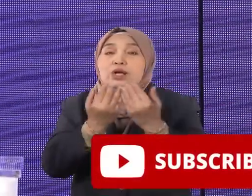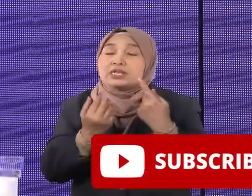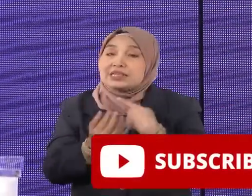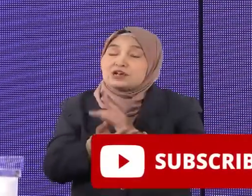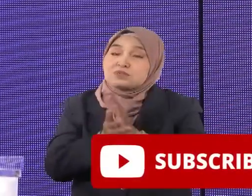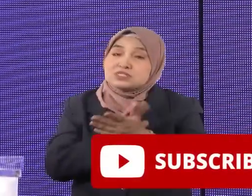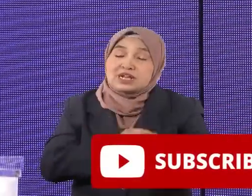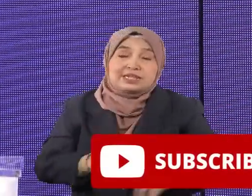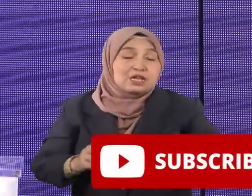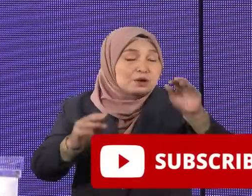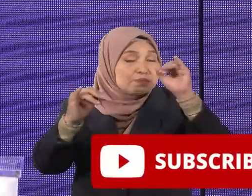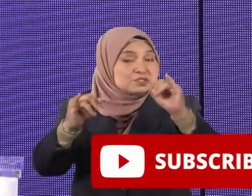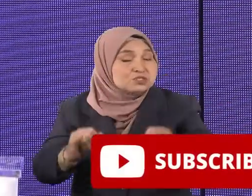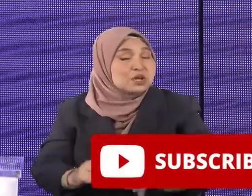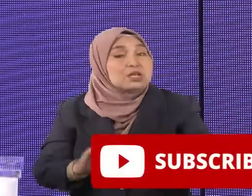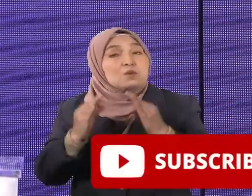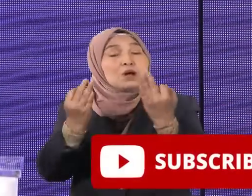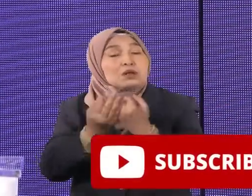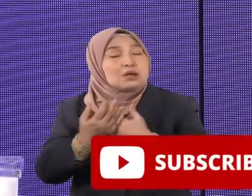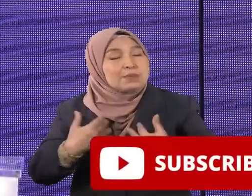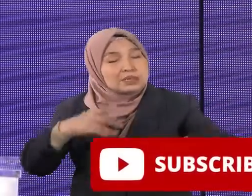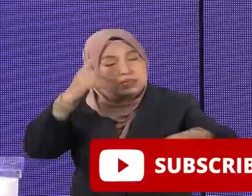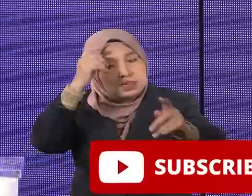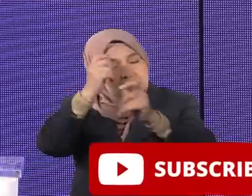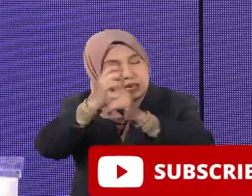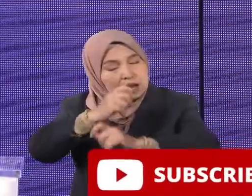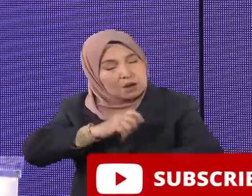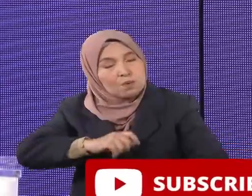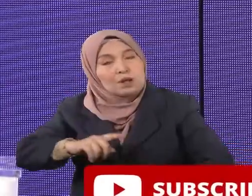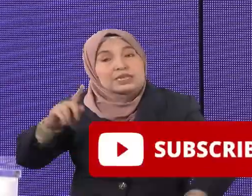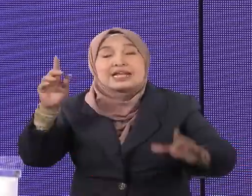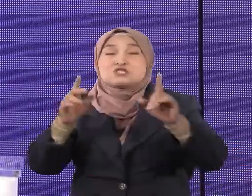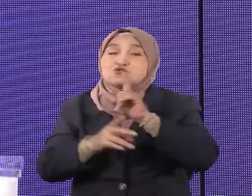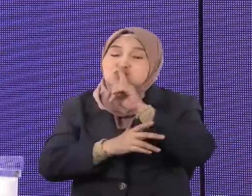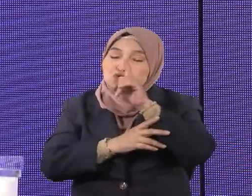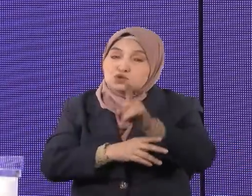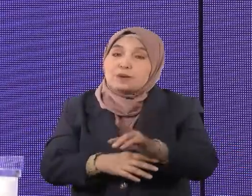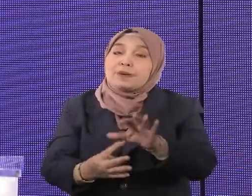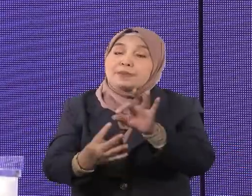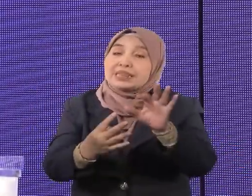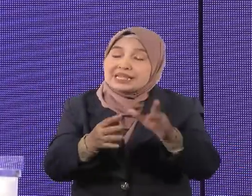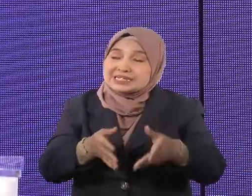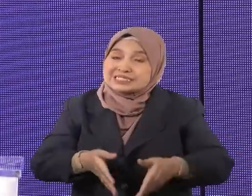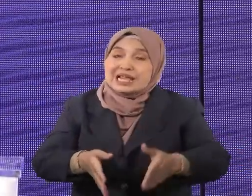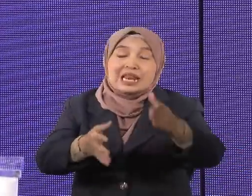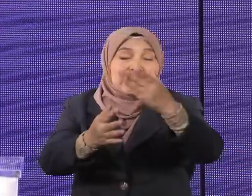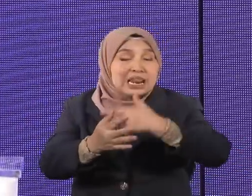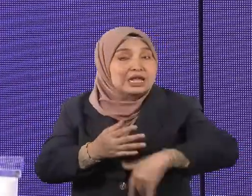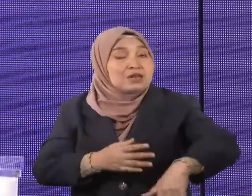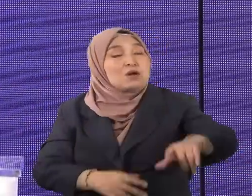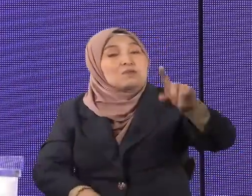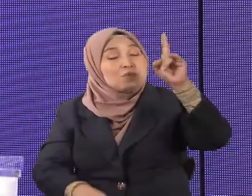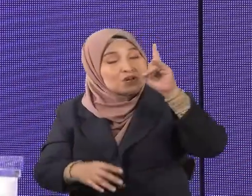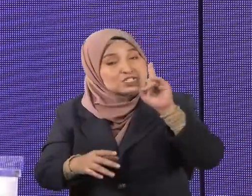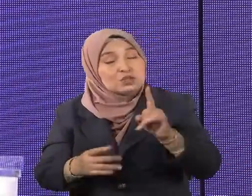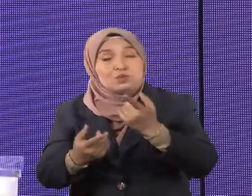menjadi insan keluarga bertakwa yang diberikan ganjaran pada ayat 15 dan sudah tentunya memilih jalan fi sabilillah, salah satu